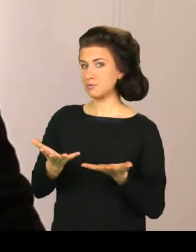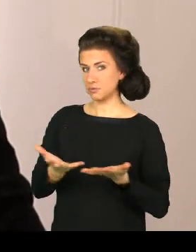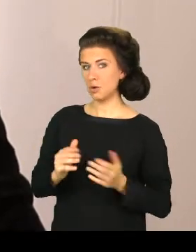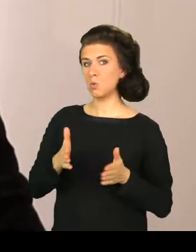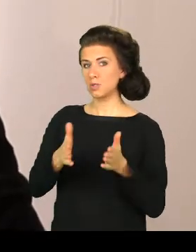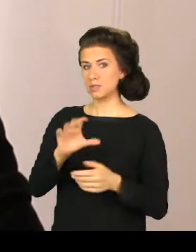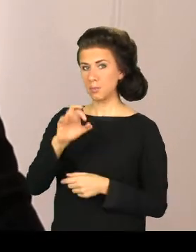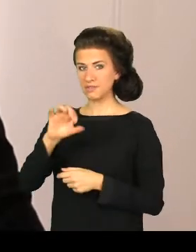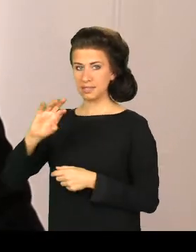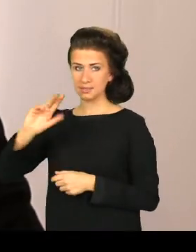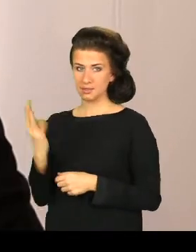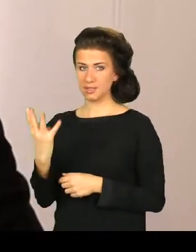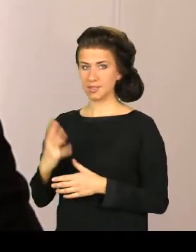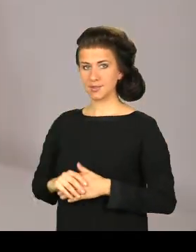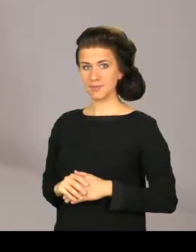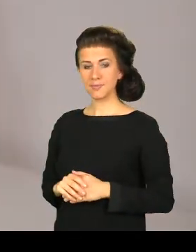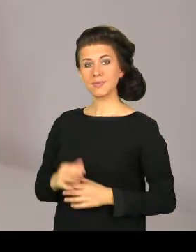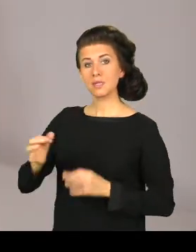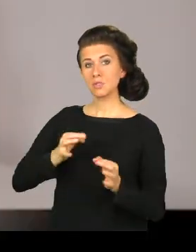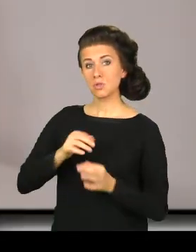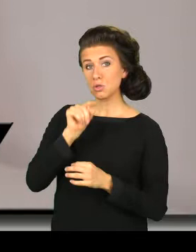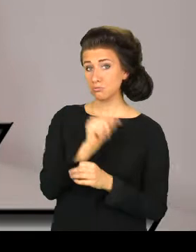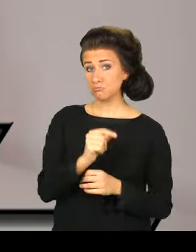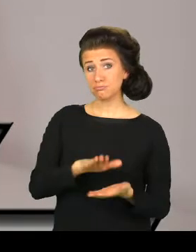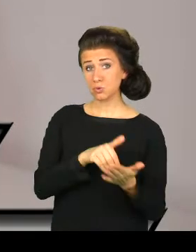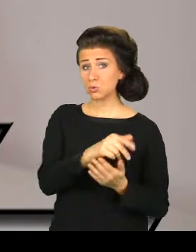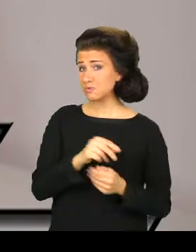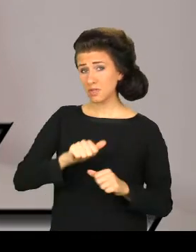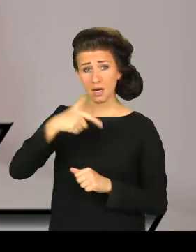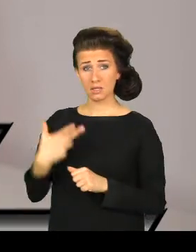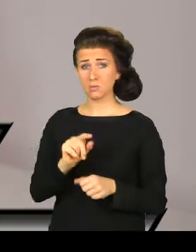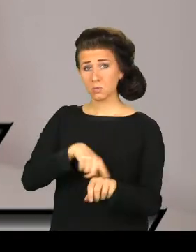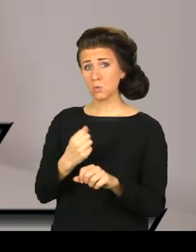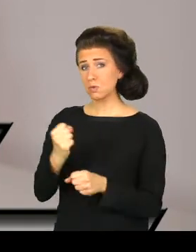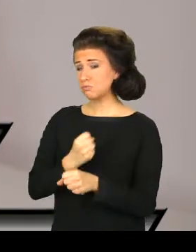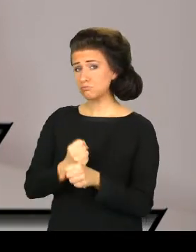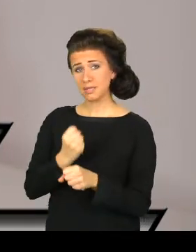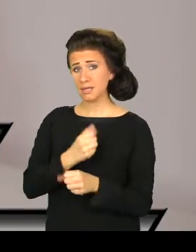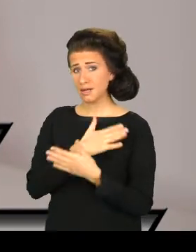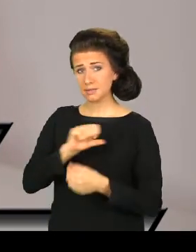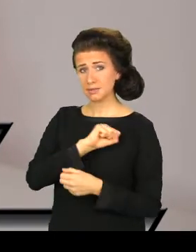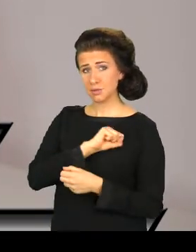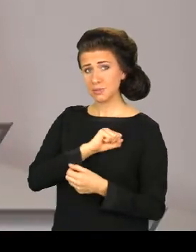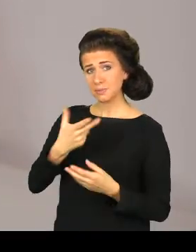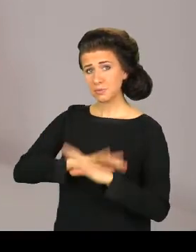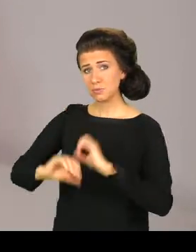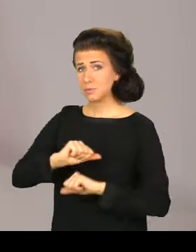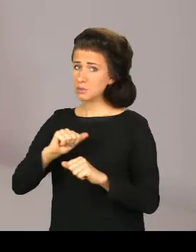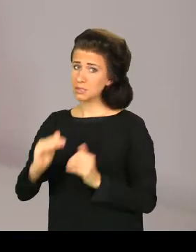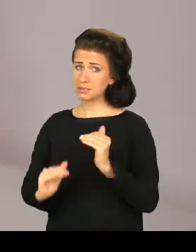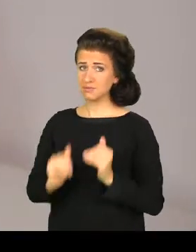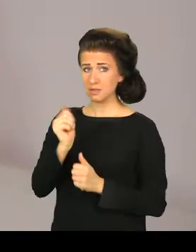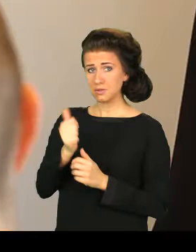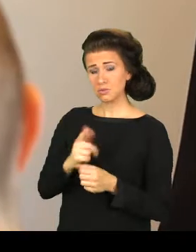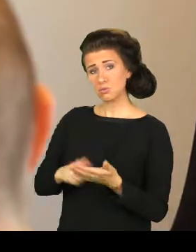mieszczącego się przy ulicy Obywatelskiej 4. Historii takich jak ta jest wiele. Długotrwałe bezrobocie, niskie kwalifikacje czy niepełnosprawność to